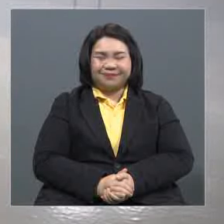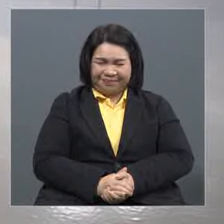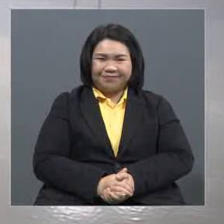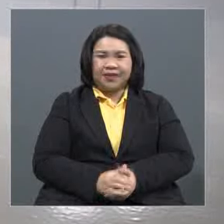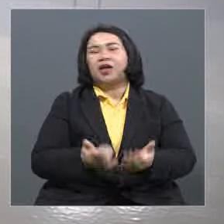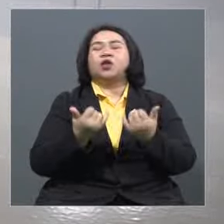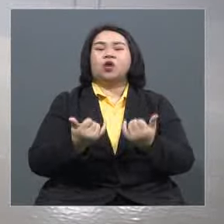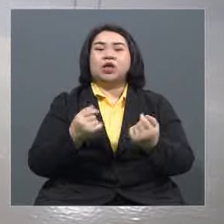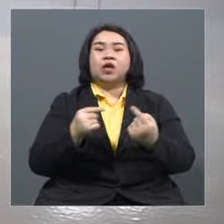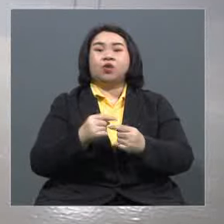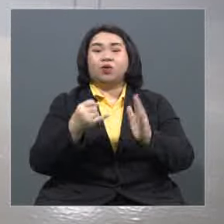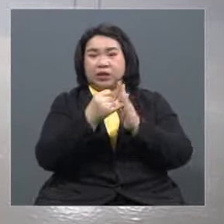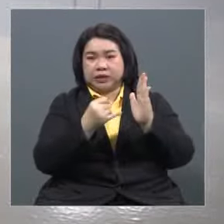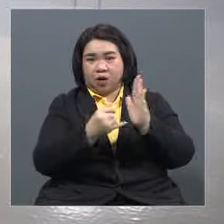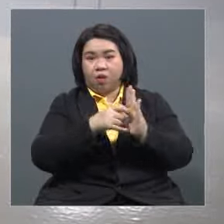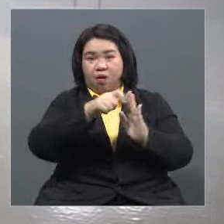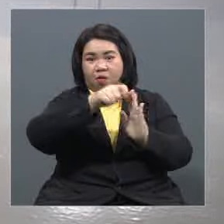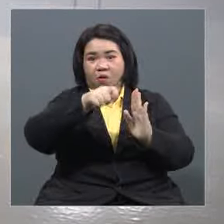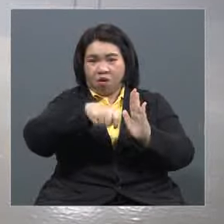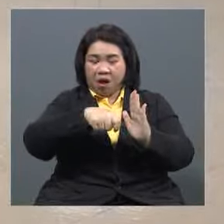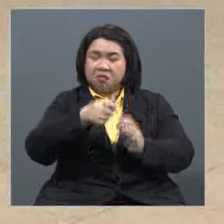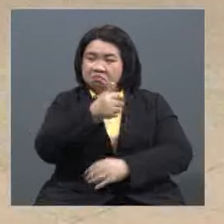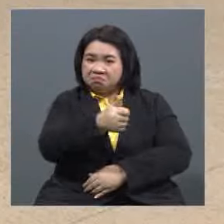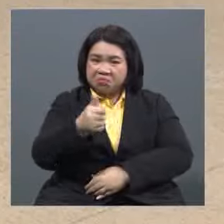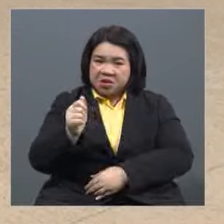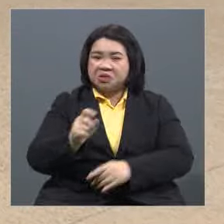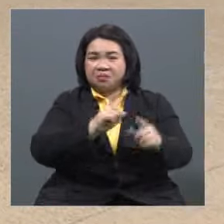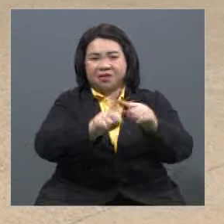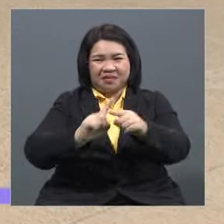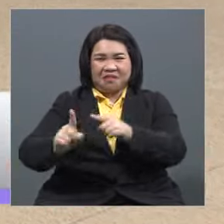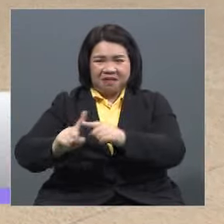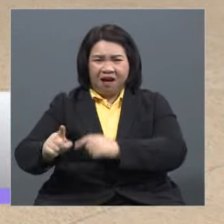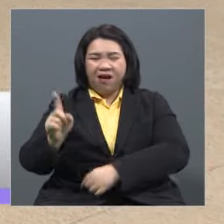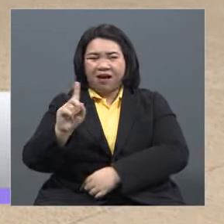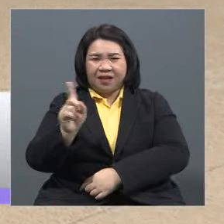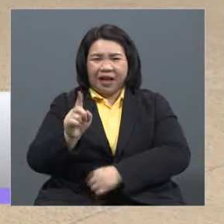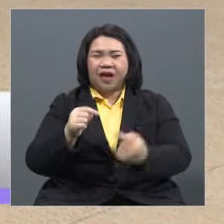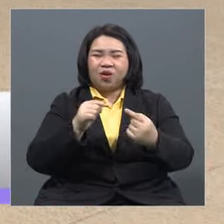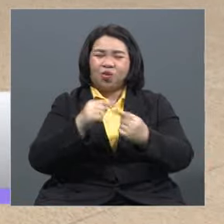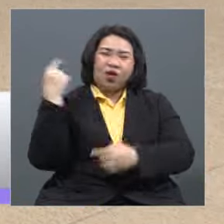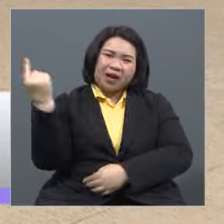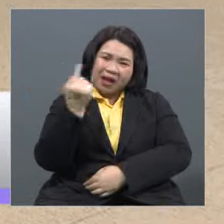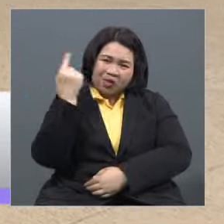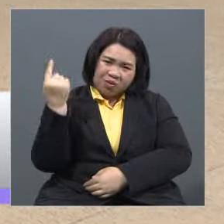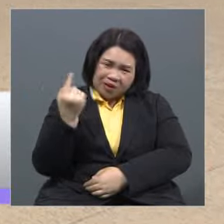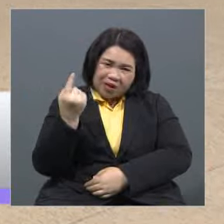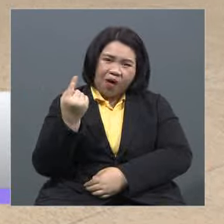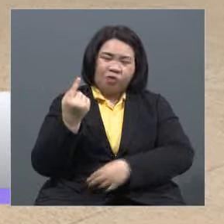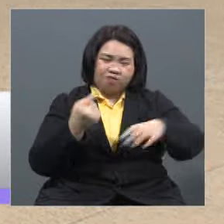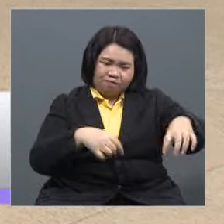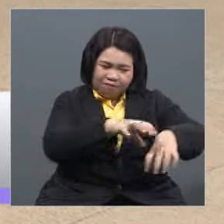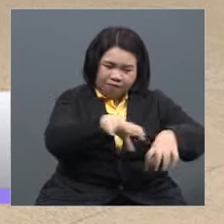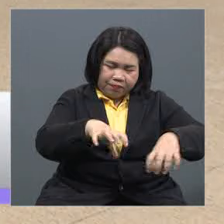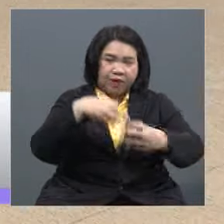ค่ะสำหรับศักยภาพของจังหวัดนครราชสีมานะคะยังคงมีอีกหลายด้านไม่ว่าจะเป็นในเรื่องของการท่องเที่ยวเศรษฐกิจหรือว่าการ